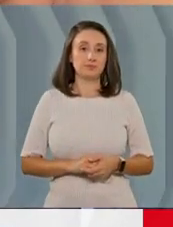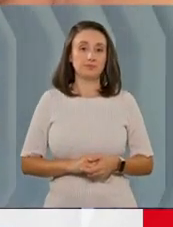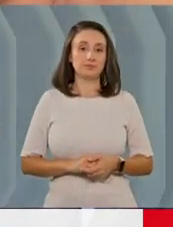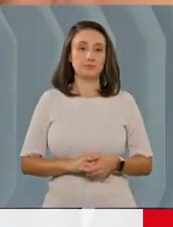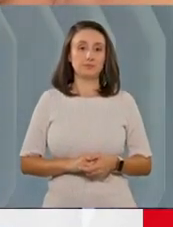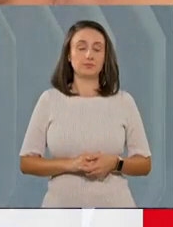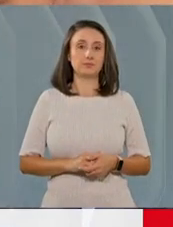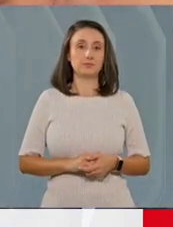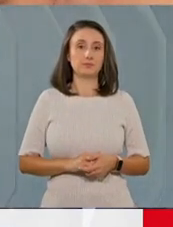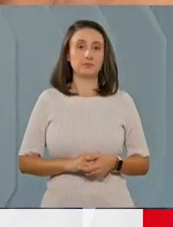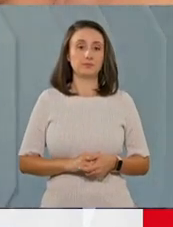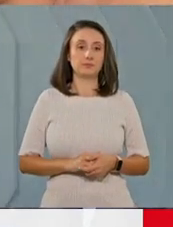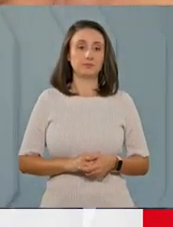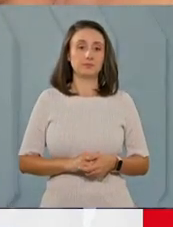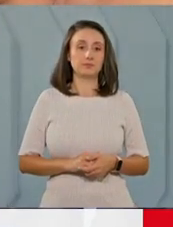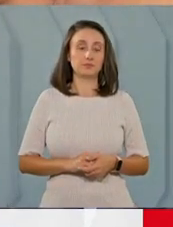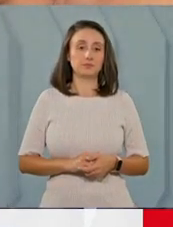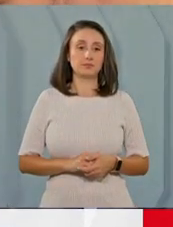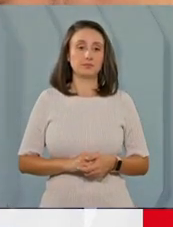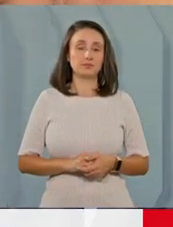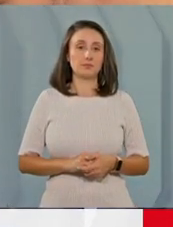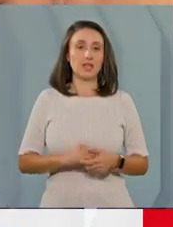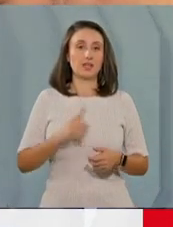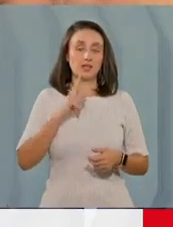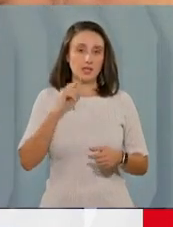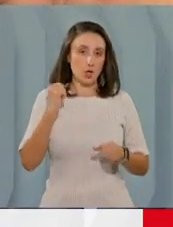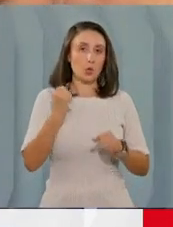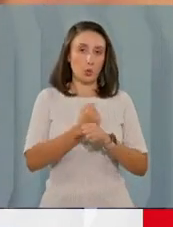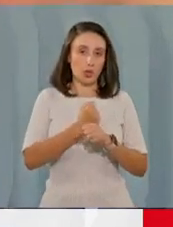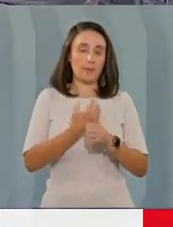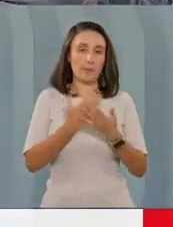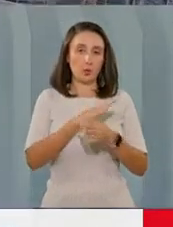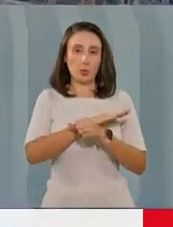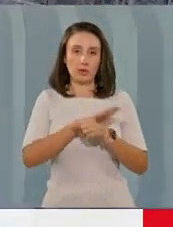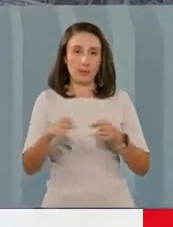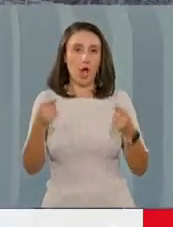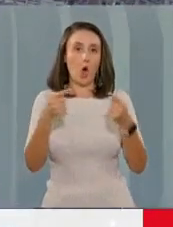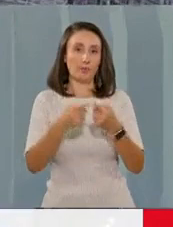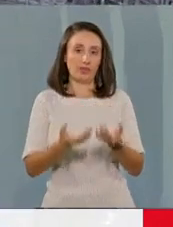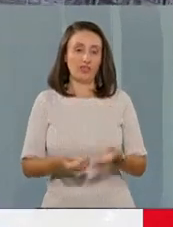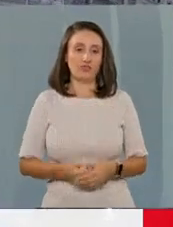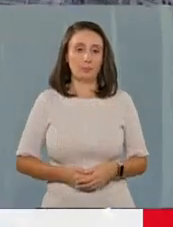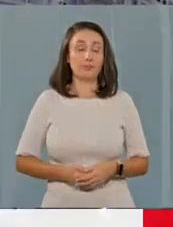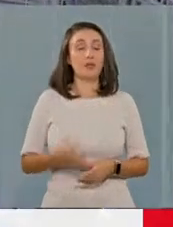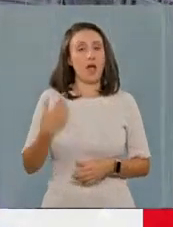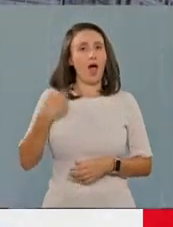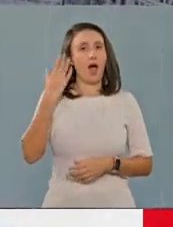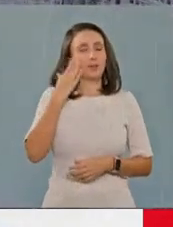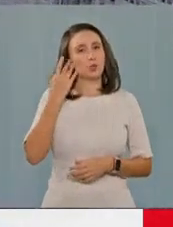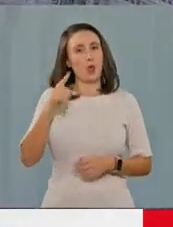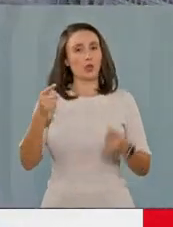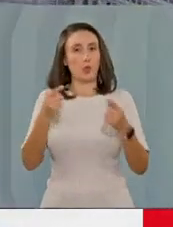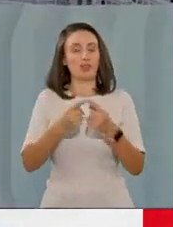lucrăm până la final la îndeplinirea lui. Premierul Ciucă a amintit și de un alt